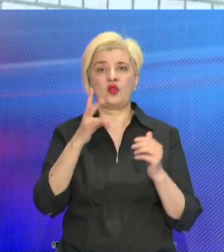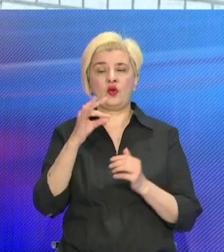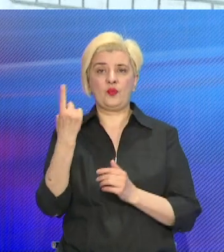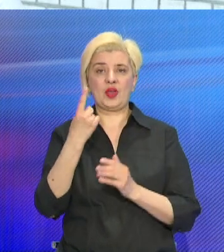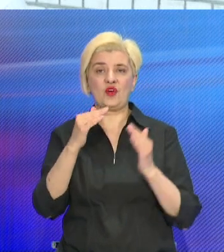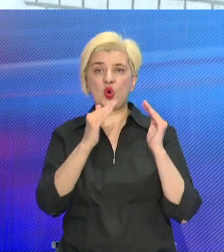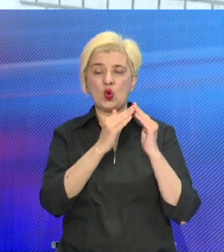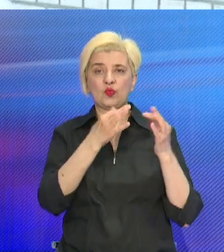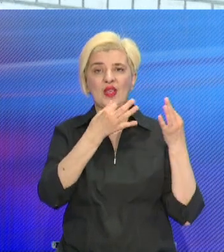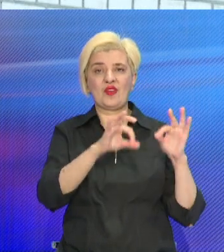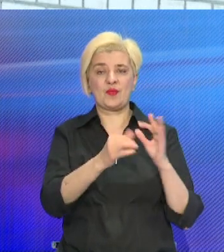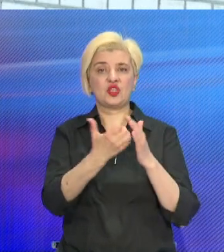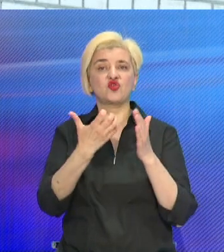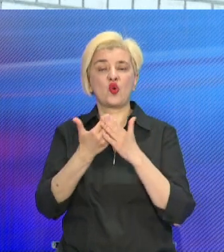раньше.